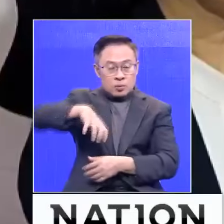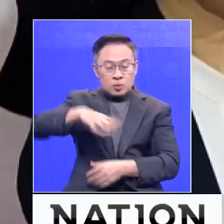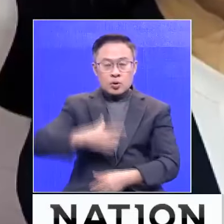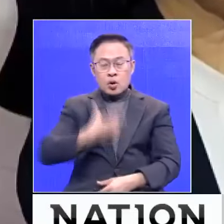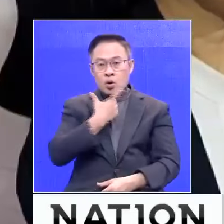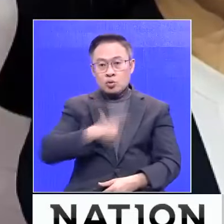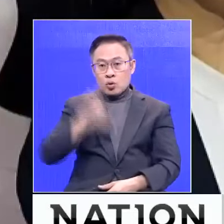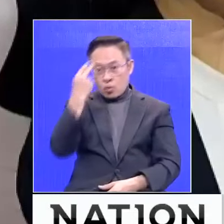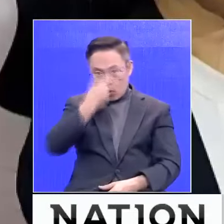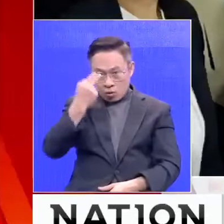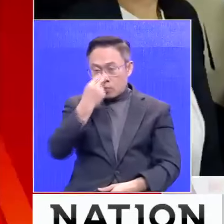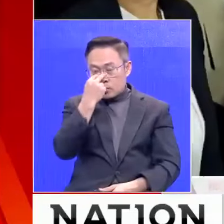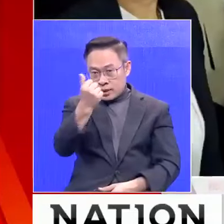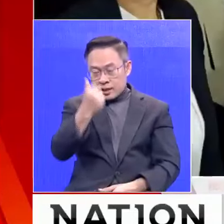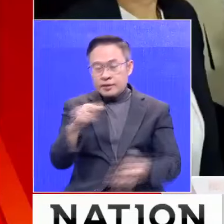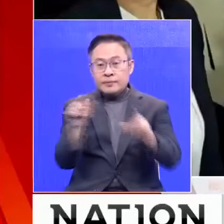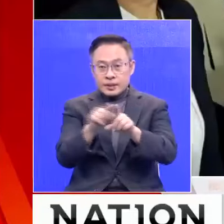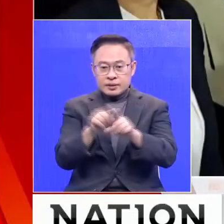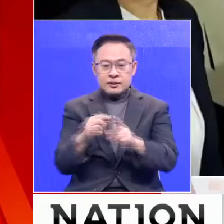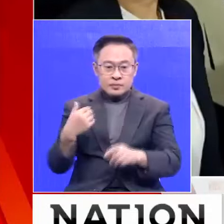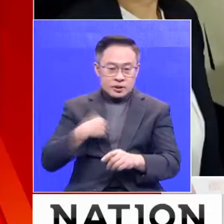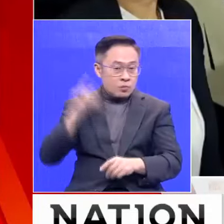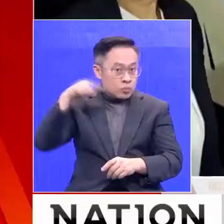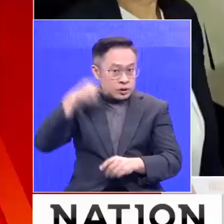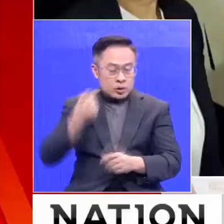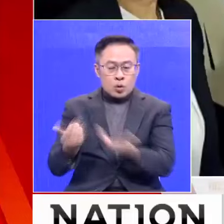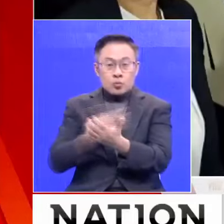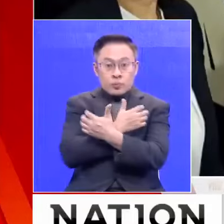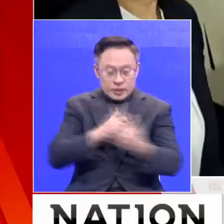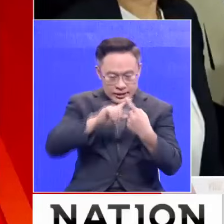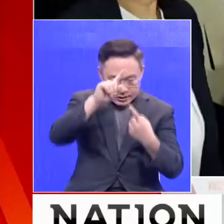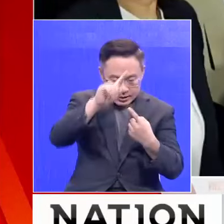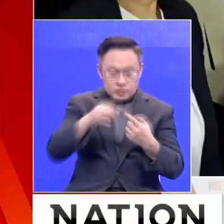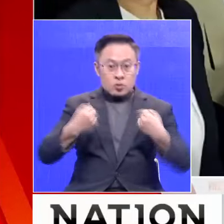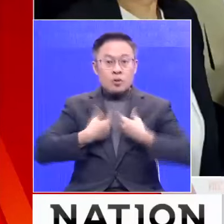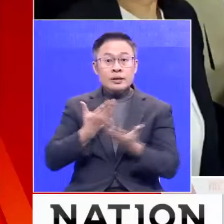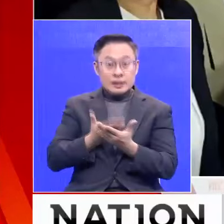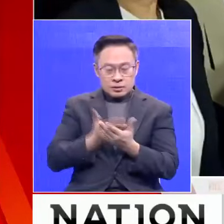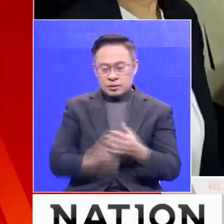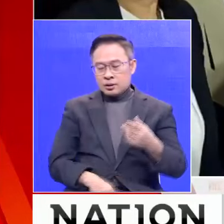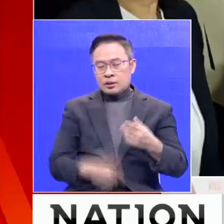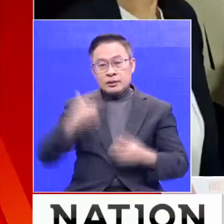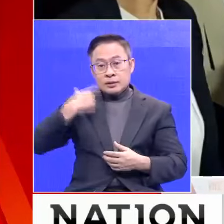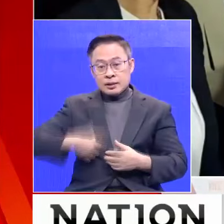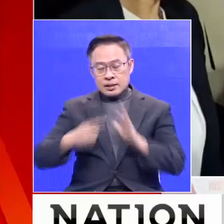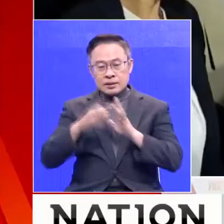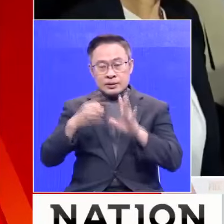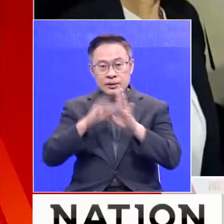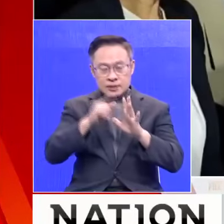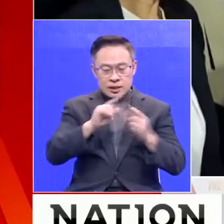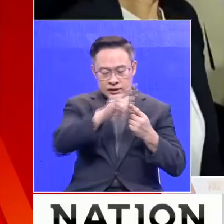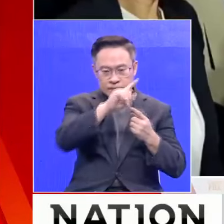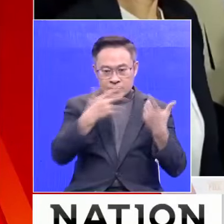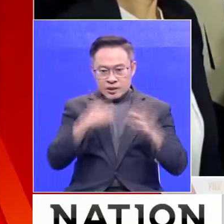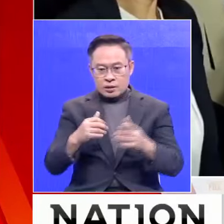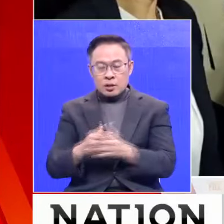ร้อนแรงอ่ะนะคะเพราะว่าจะมีทั้งคุณลูกหมีทนายเดชานะแล้วก็คุณปูแล้วก็เป็นทนายประมาณด้วยโอ้โหก็คือเป็นค